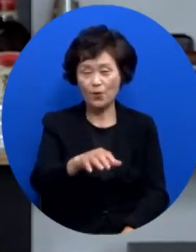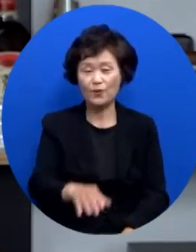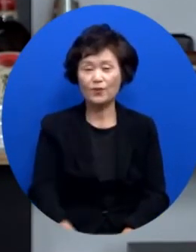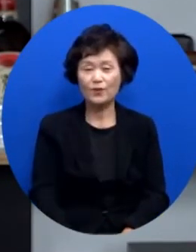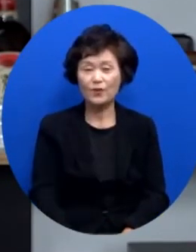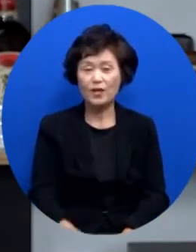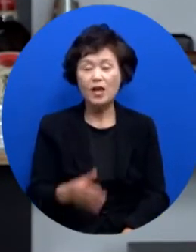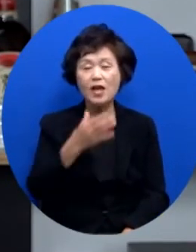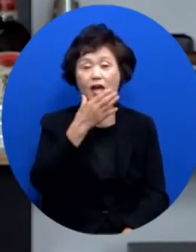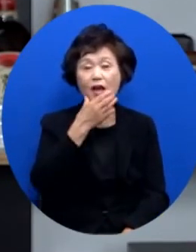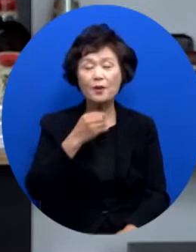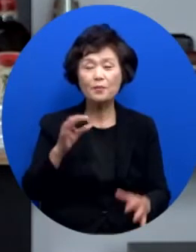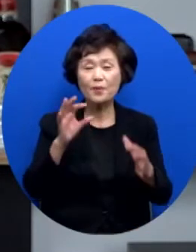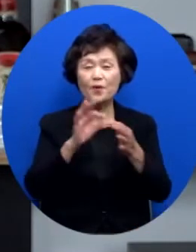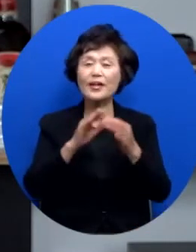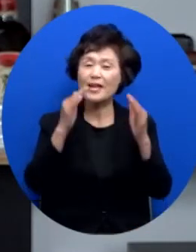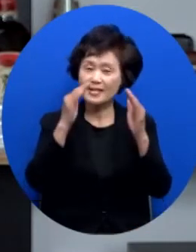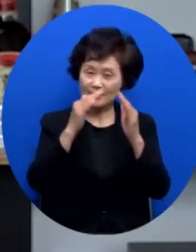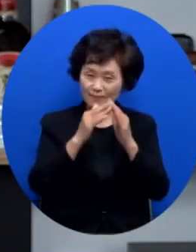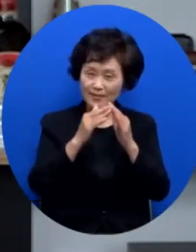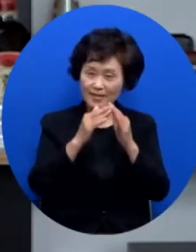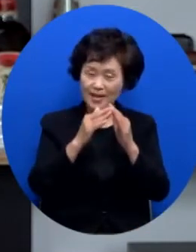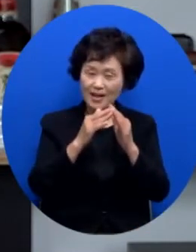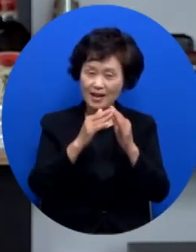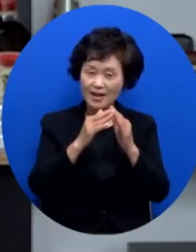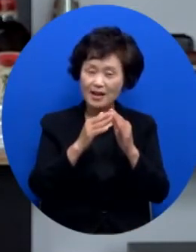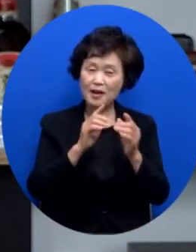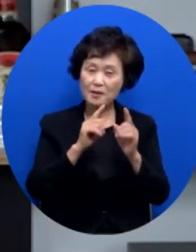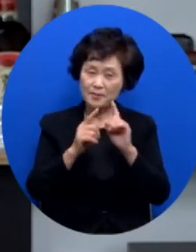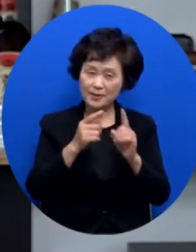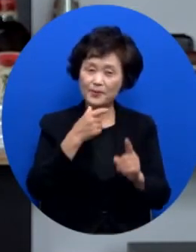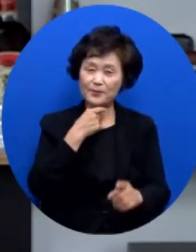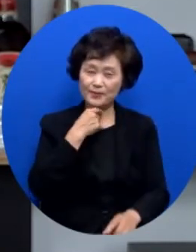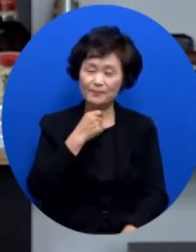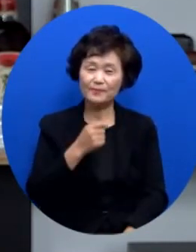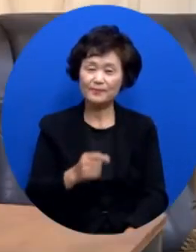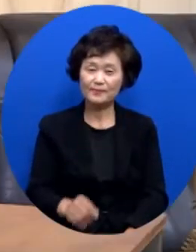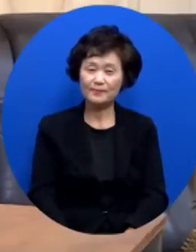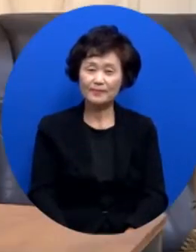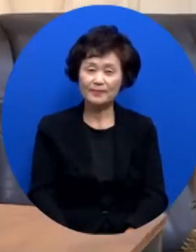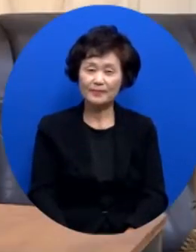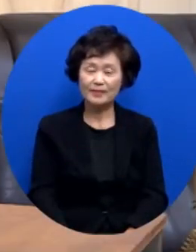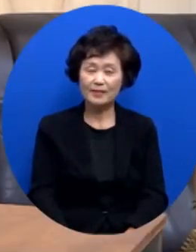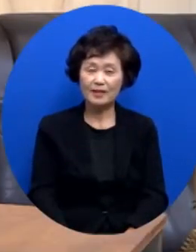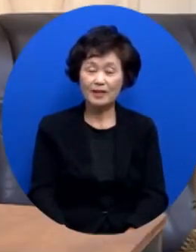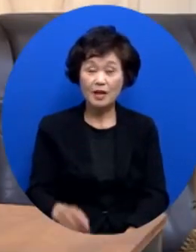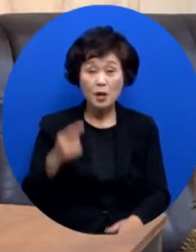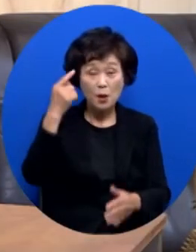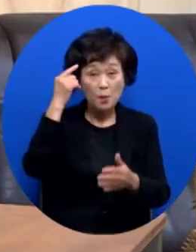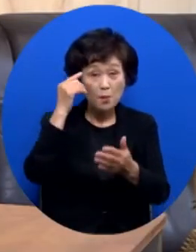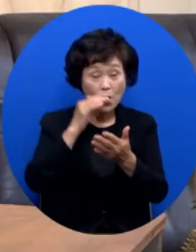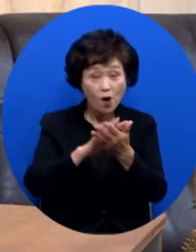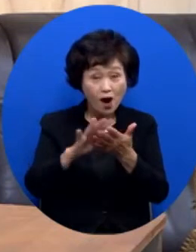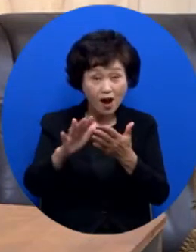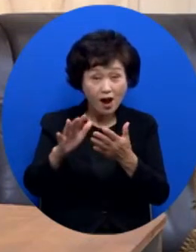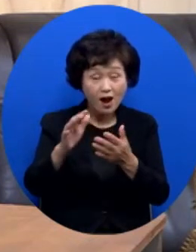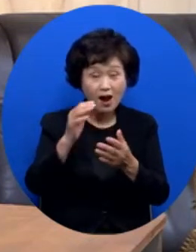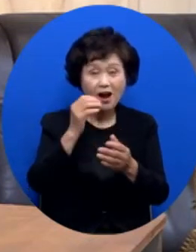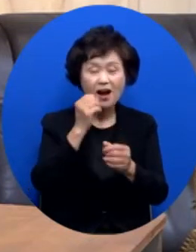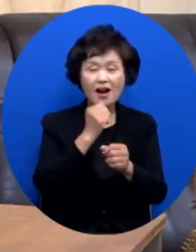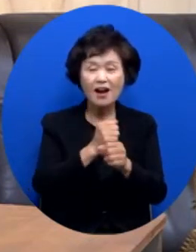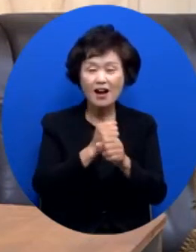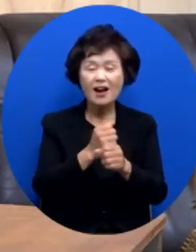행복의 집이다, 그렇게 이야기를 하고 싶어요. 평화케 하는 자는 복이 있다,